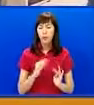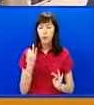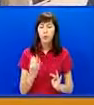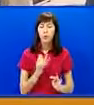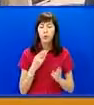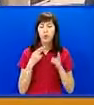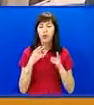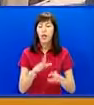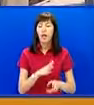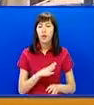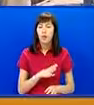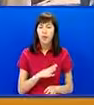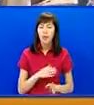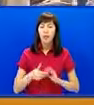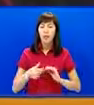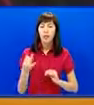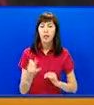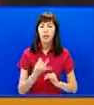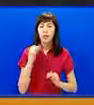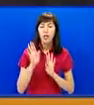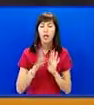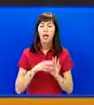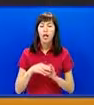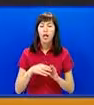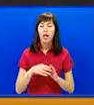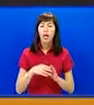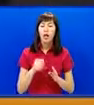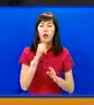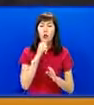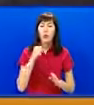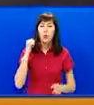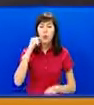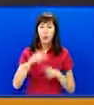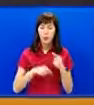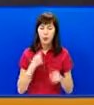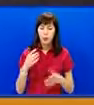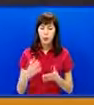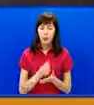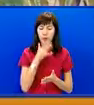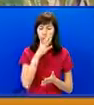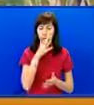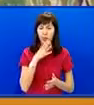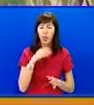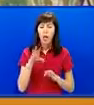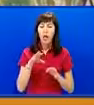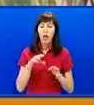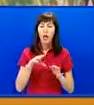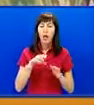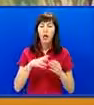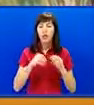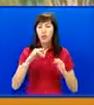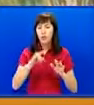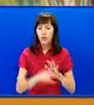у посетителей выставки вызвали исторические экспонаты ремесленников прошлых веков, обнаруженные во время археологических раскопок